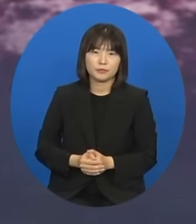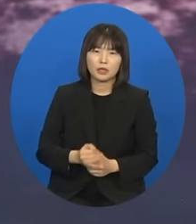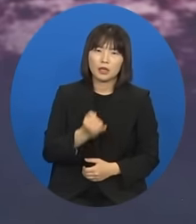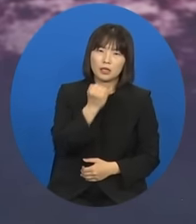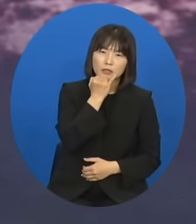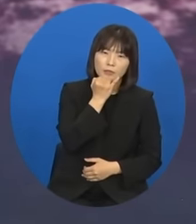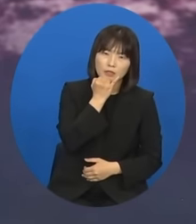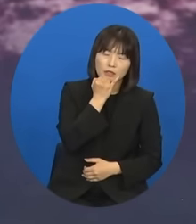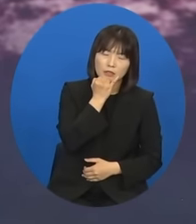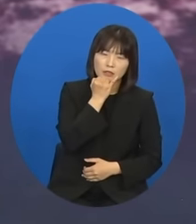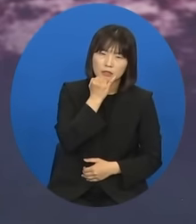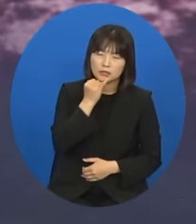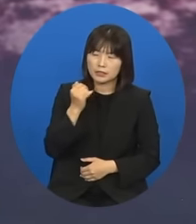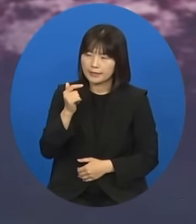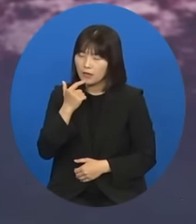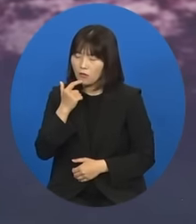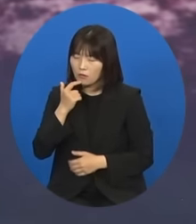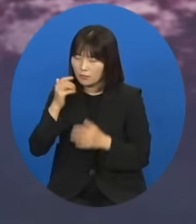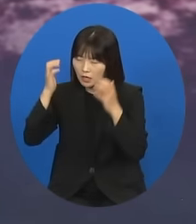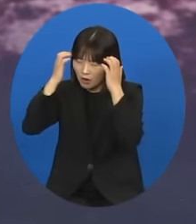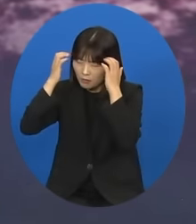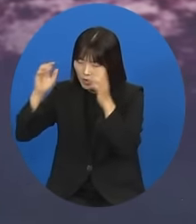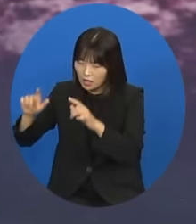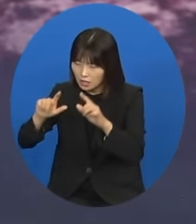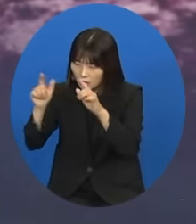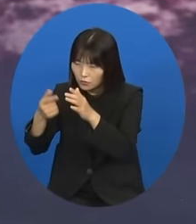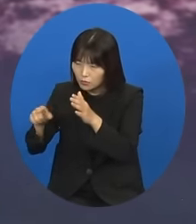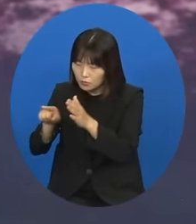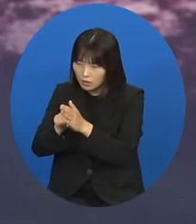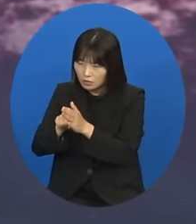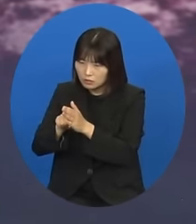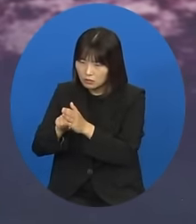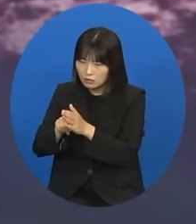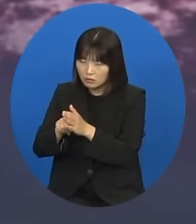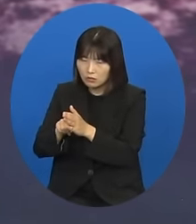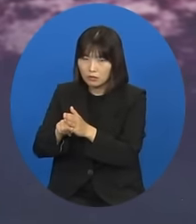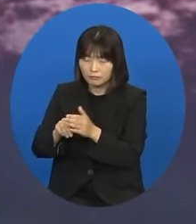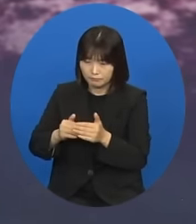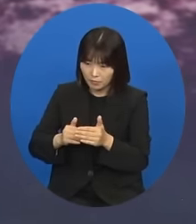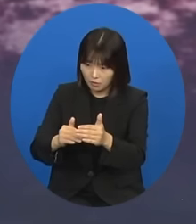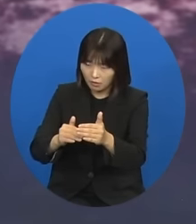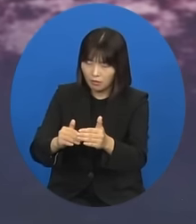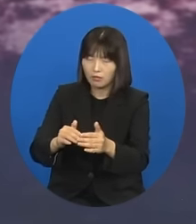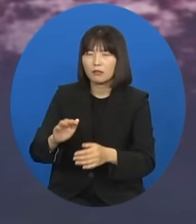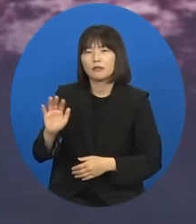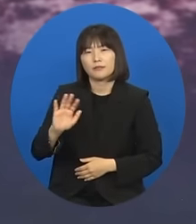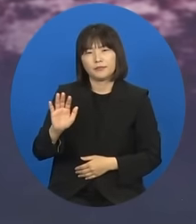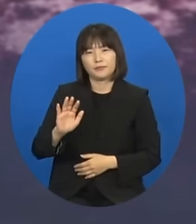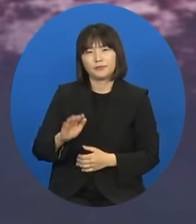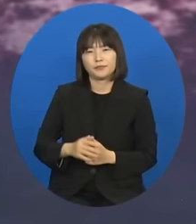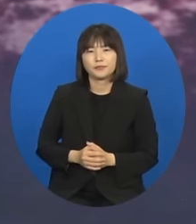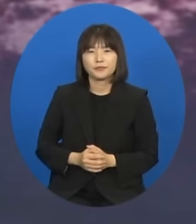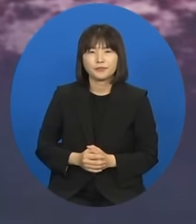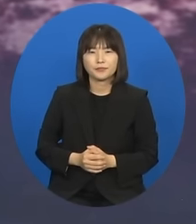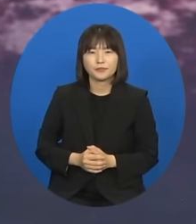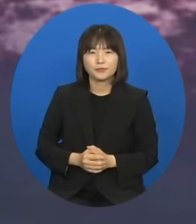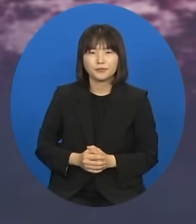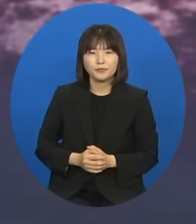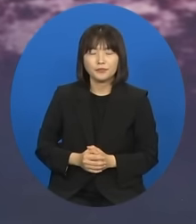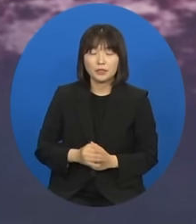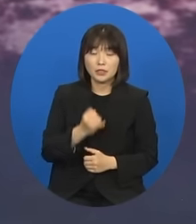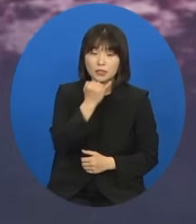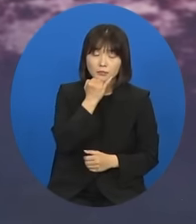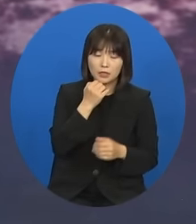세월을 살게 하려고 그렇게 했겠습니까 아들 잘되게 하려고 복 받게 하려고 그렇게 한 것이죠 비록 그녀의